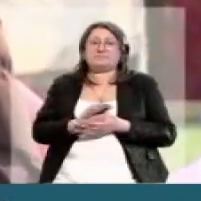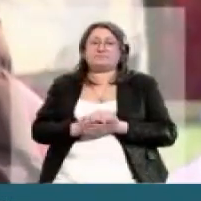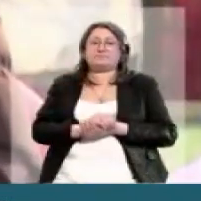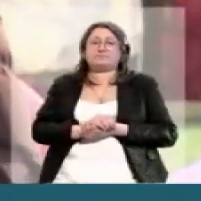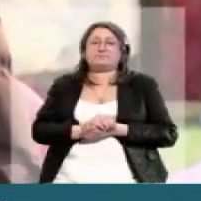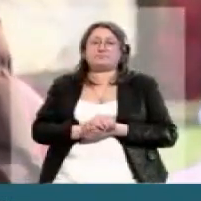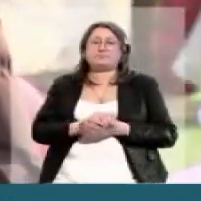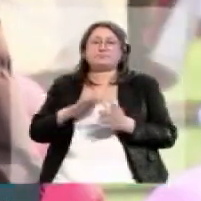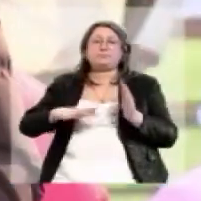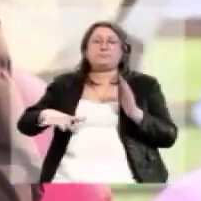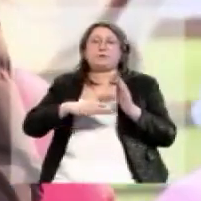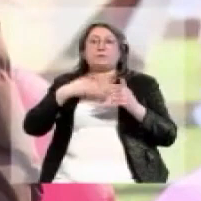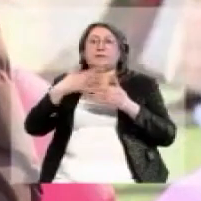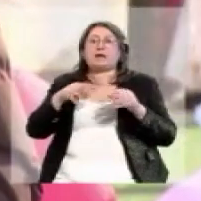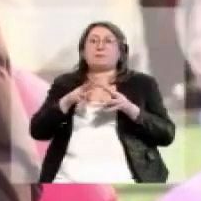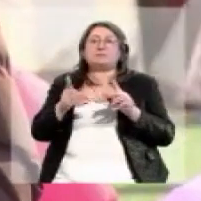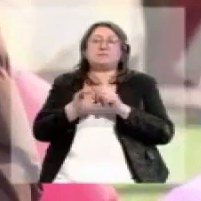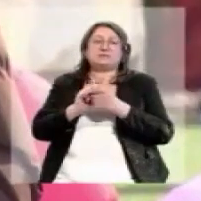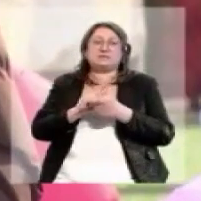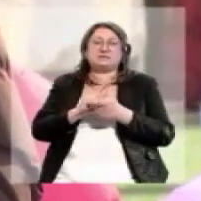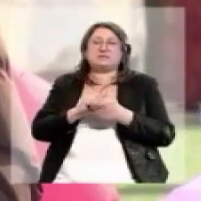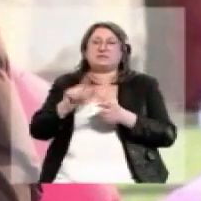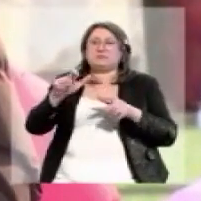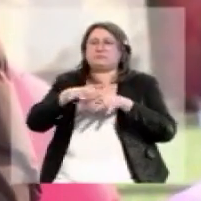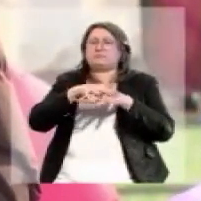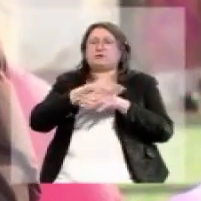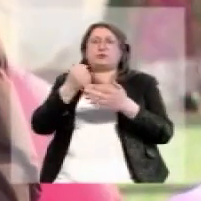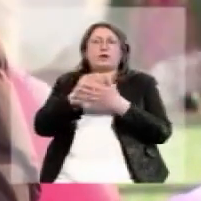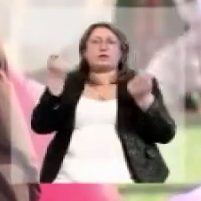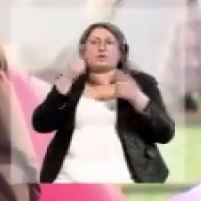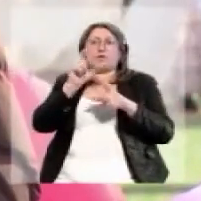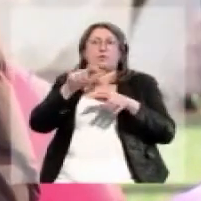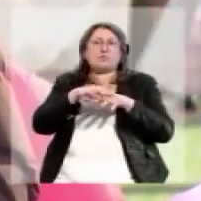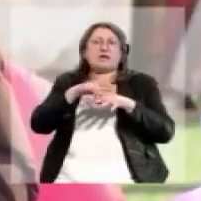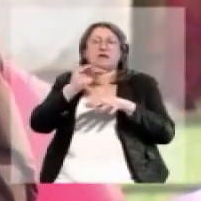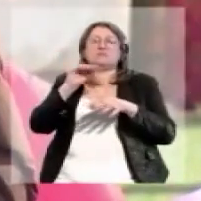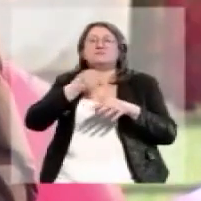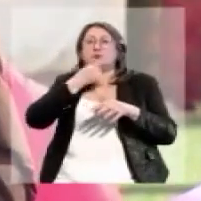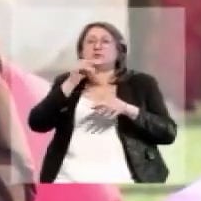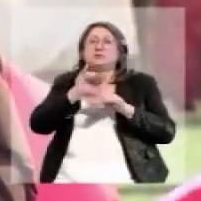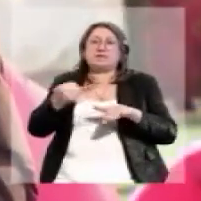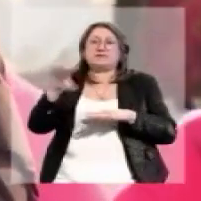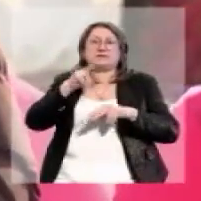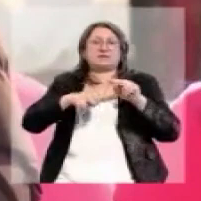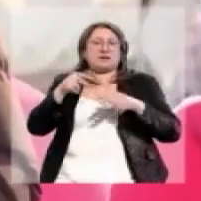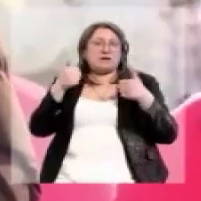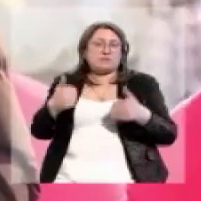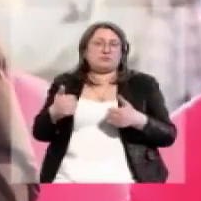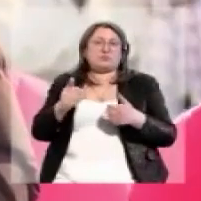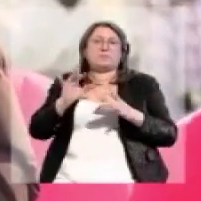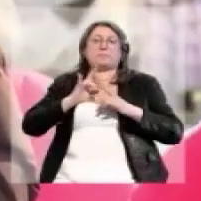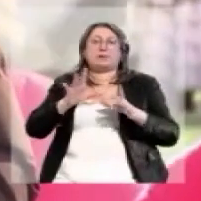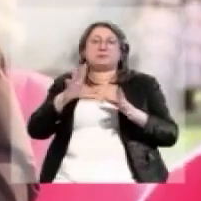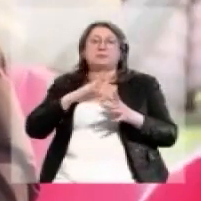Наурыз мейрамы еңсесі биік елдіктің, іргесі сөгілмес бірліктің, ырыс пен ынтымақтың мерекесі болып келген.